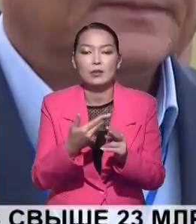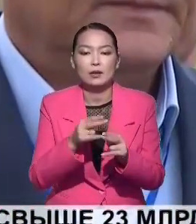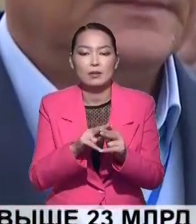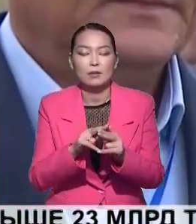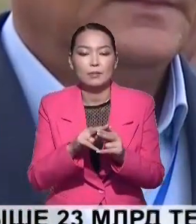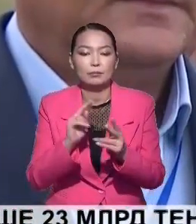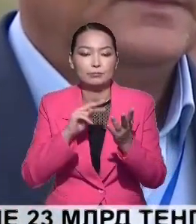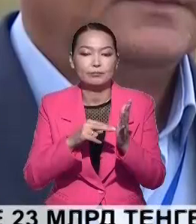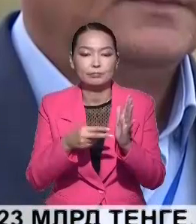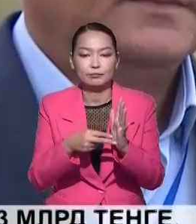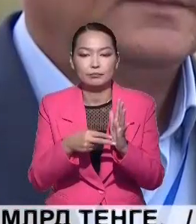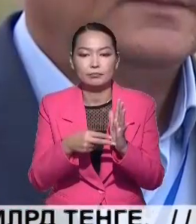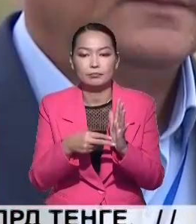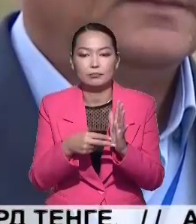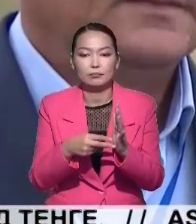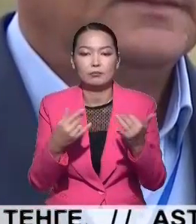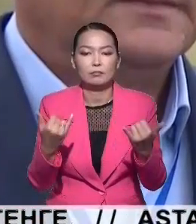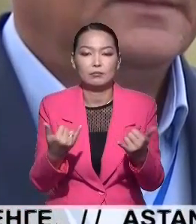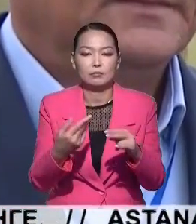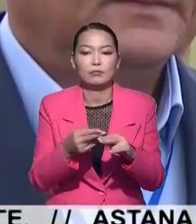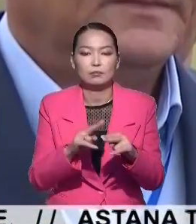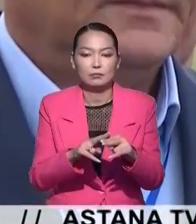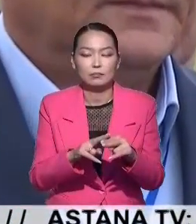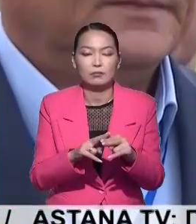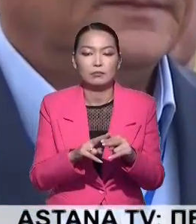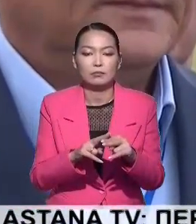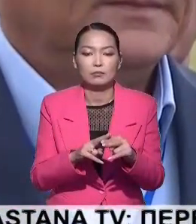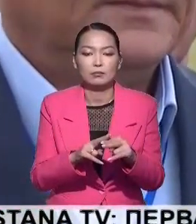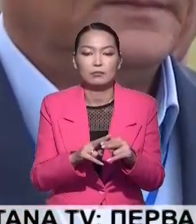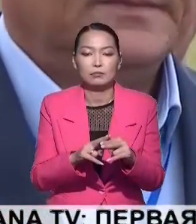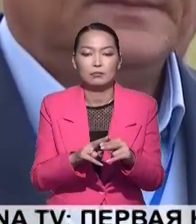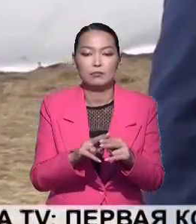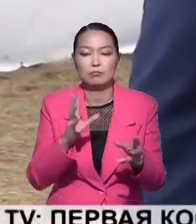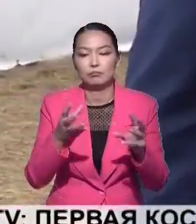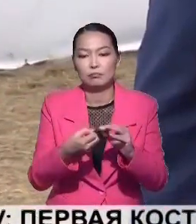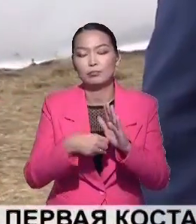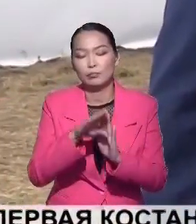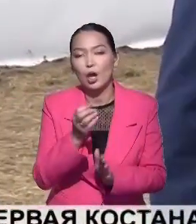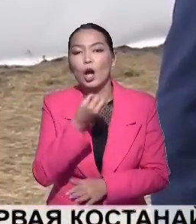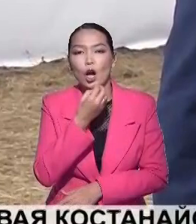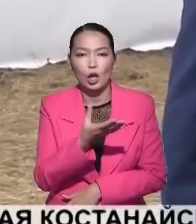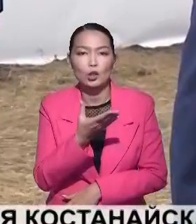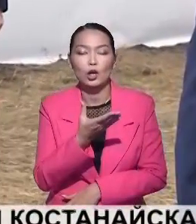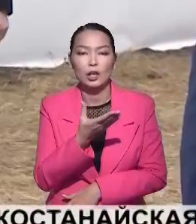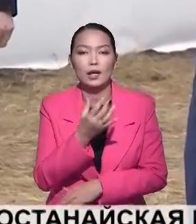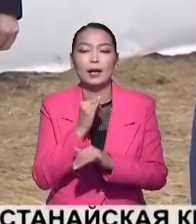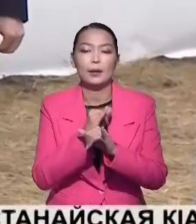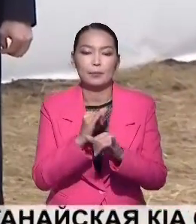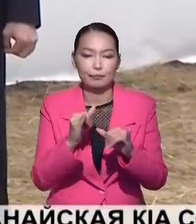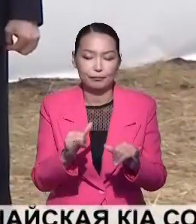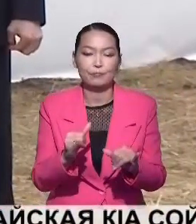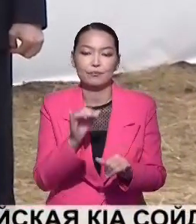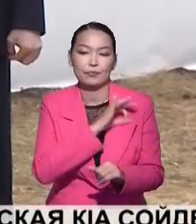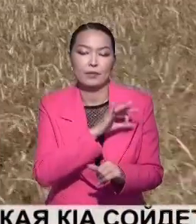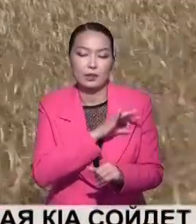устранили уплотнение почвы. Это привело к хорошему воздействию минеральных